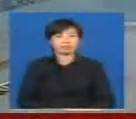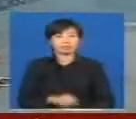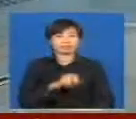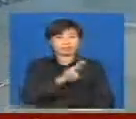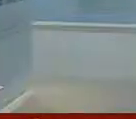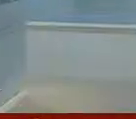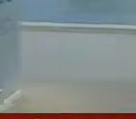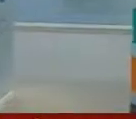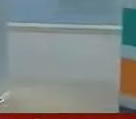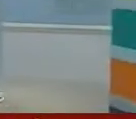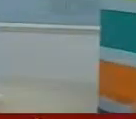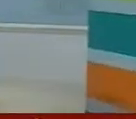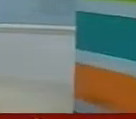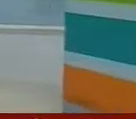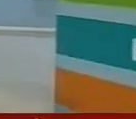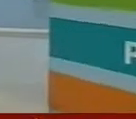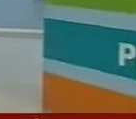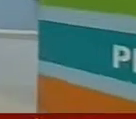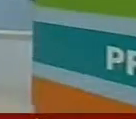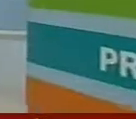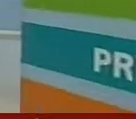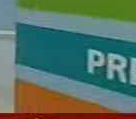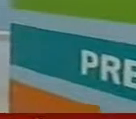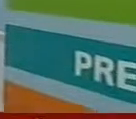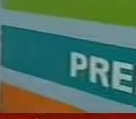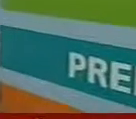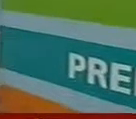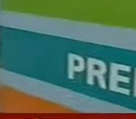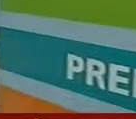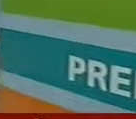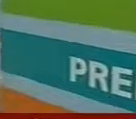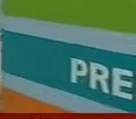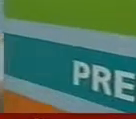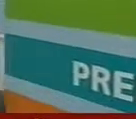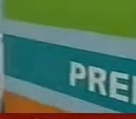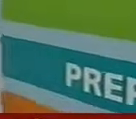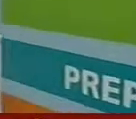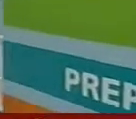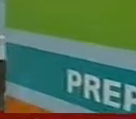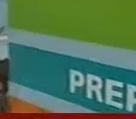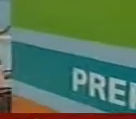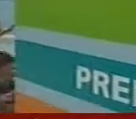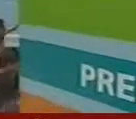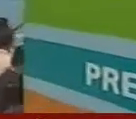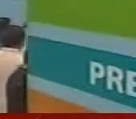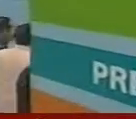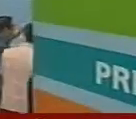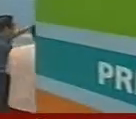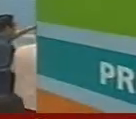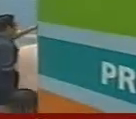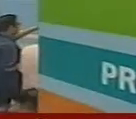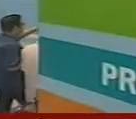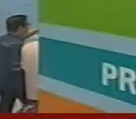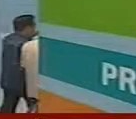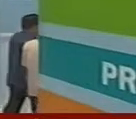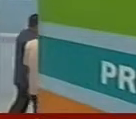ริ่มมาลงในรายละเอียดมากขึ้นอย่างที่ผมเห็นก็คือว่าคำว่า prevention เนี่ยมีการพูดถึงการป้